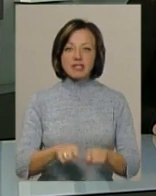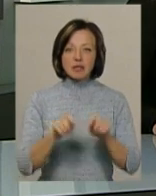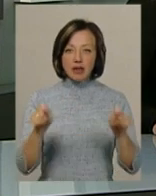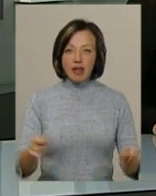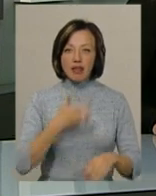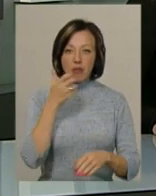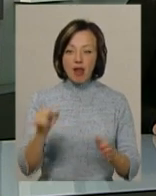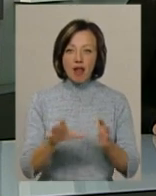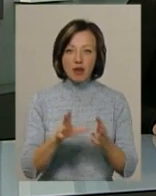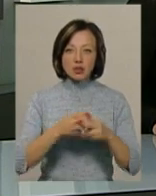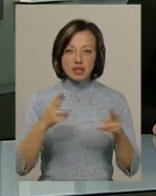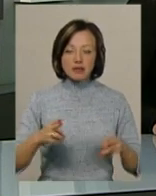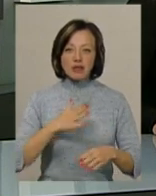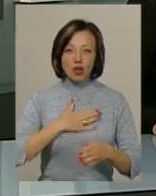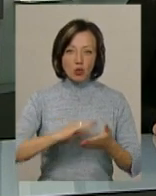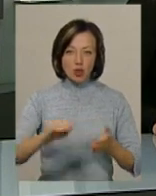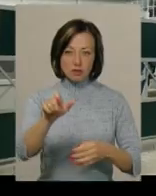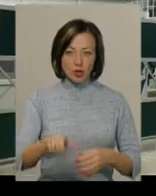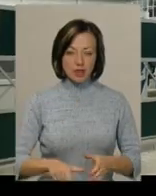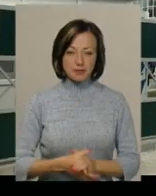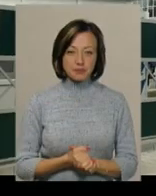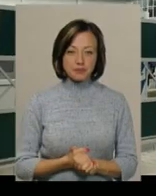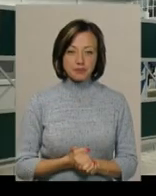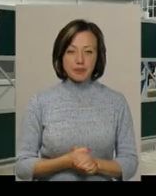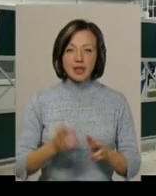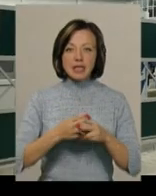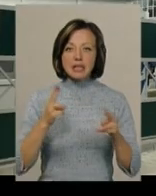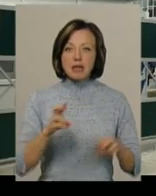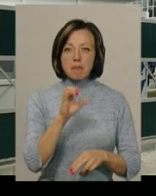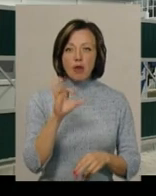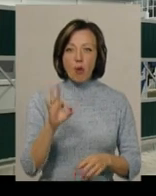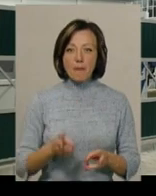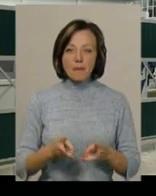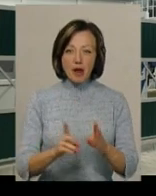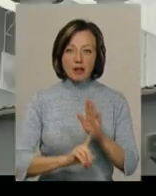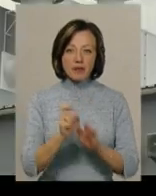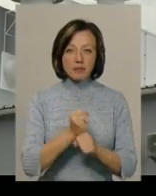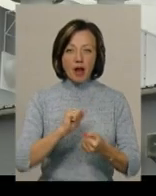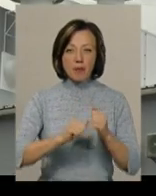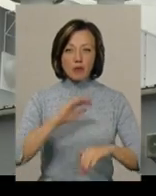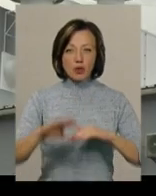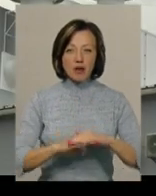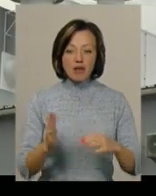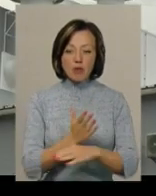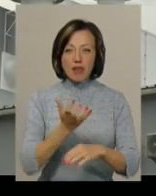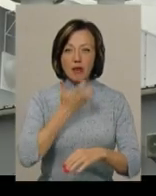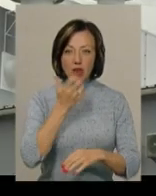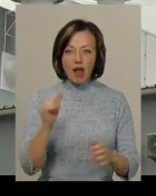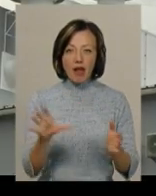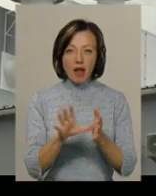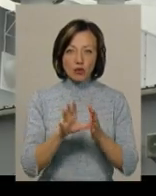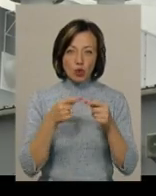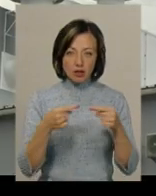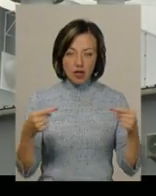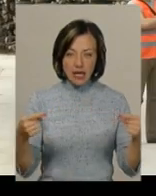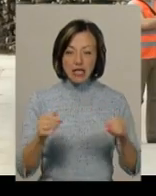теплоелектростанції Світлана Русіна. Станція на біопаливі запрацювала у Кам'янці-Подільському. Вона вироблятиме теплову та електричну